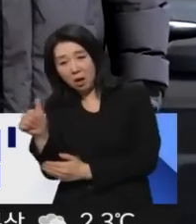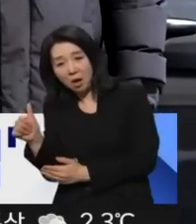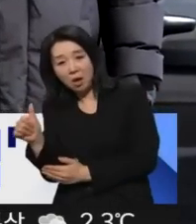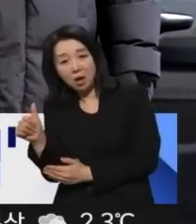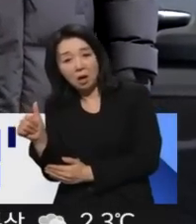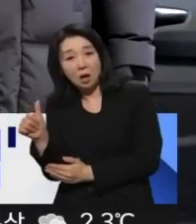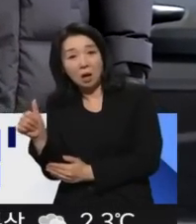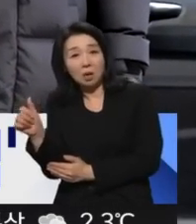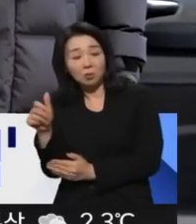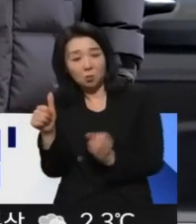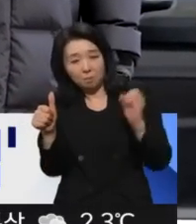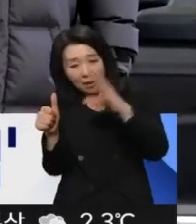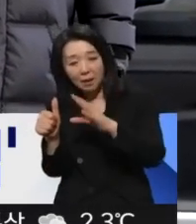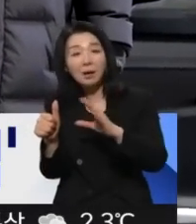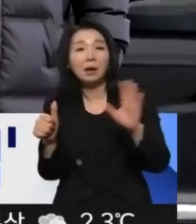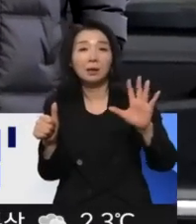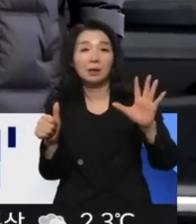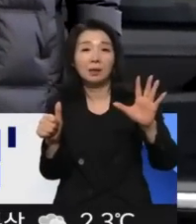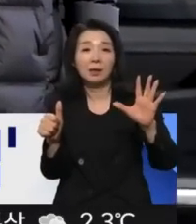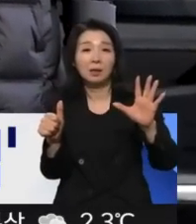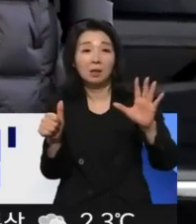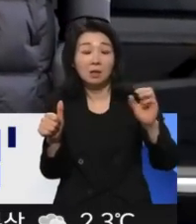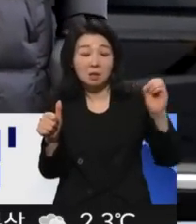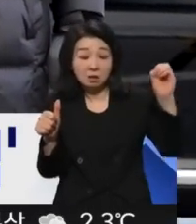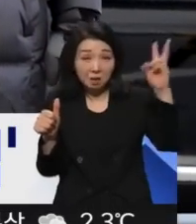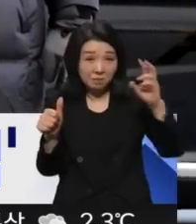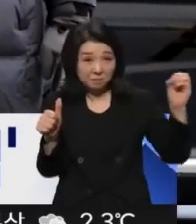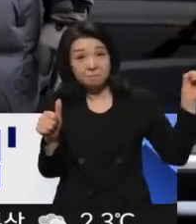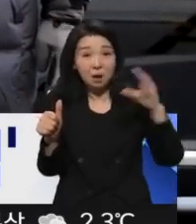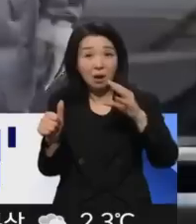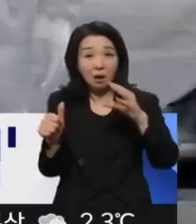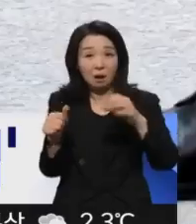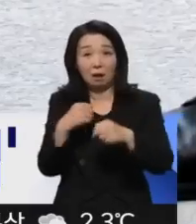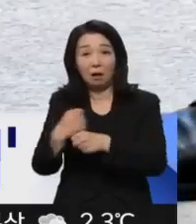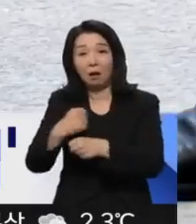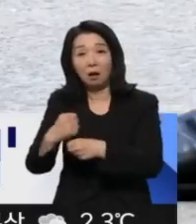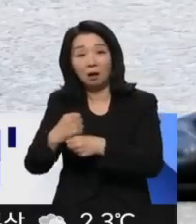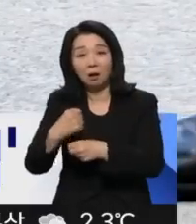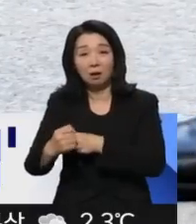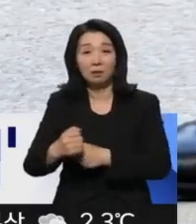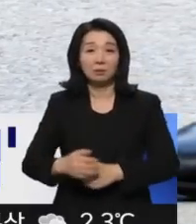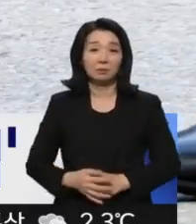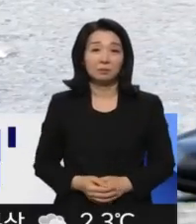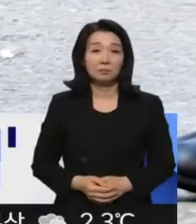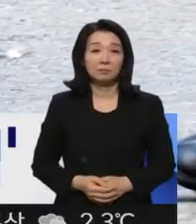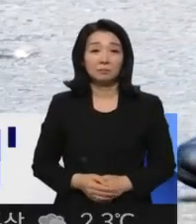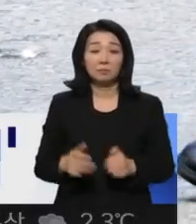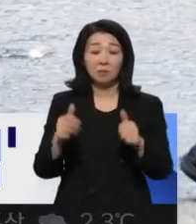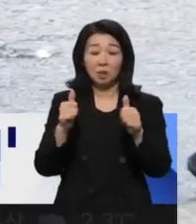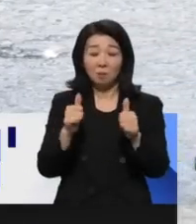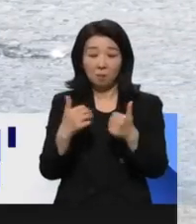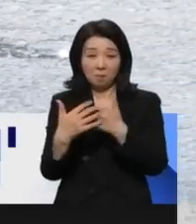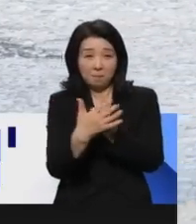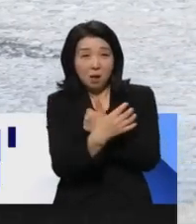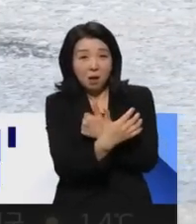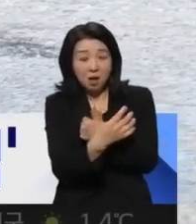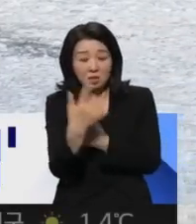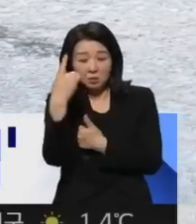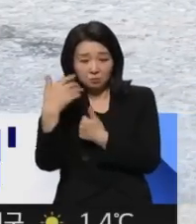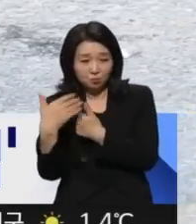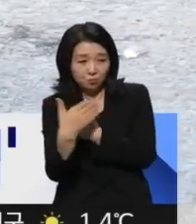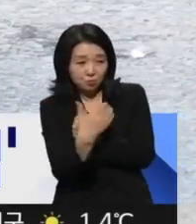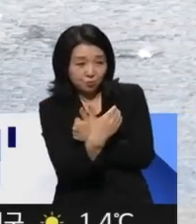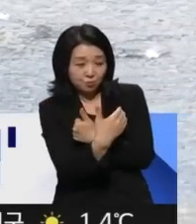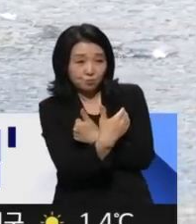피했고 계란에 맞지는 않았습니다. 갑자기 벌어진 일이라서 당황한 기색을 보였는데요. 법원 방어원들이 이 회장을